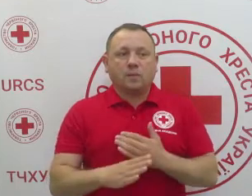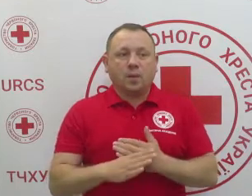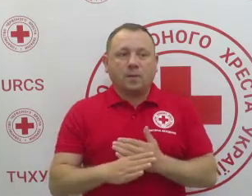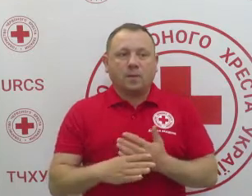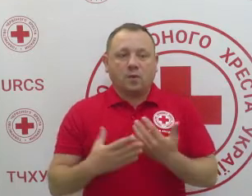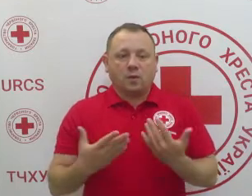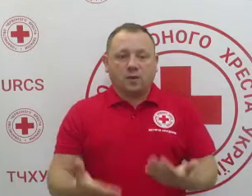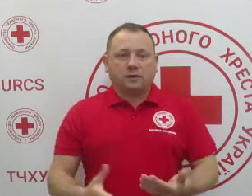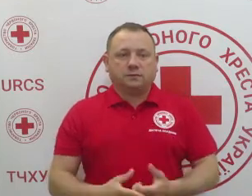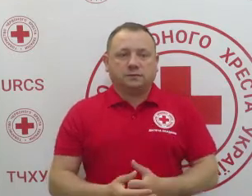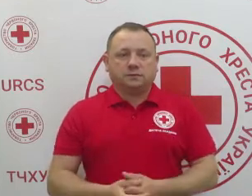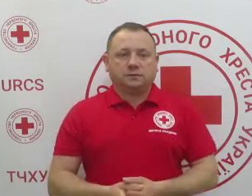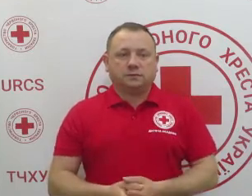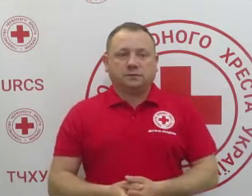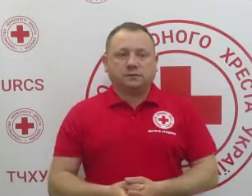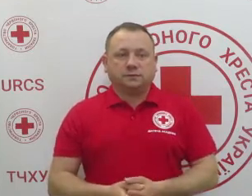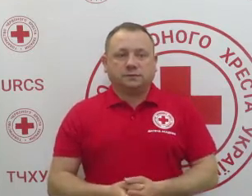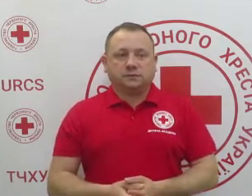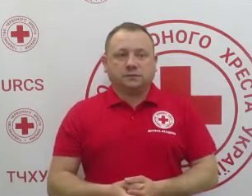Моя рука!